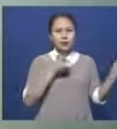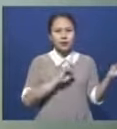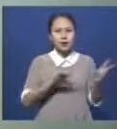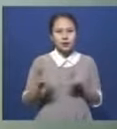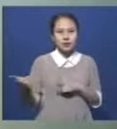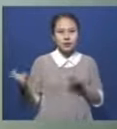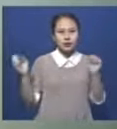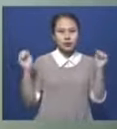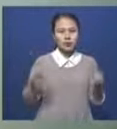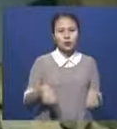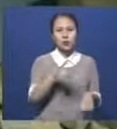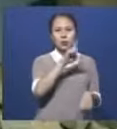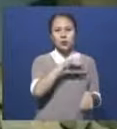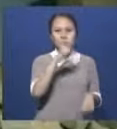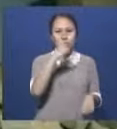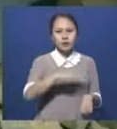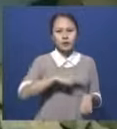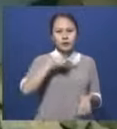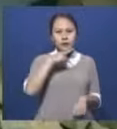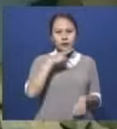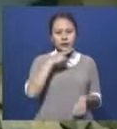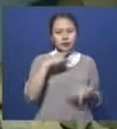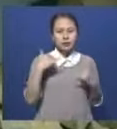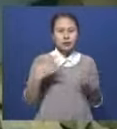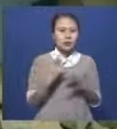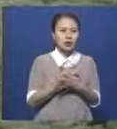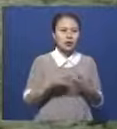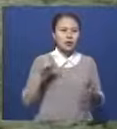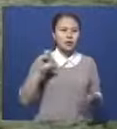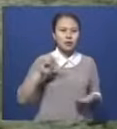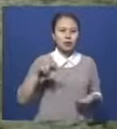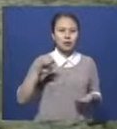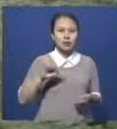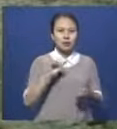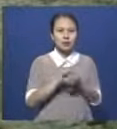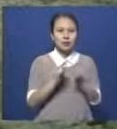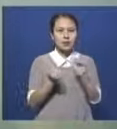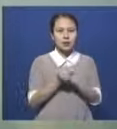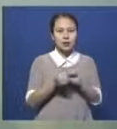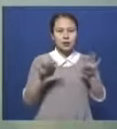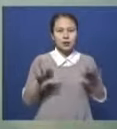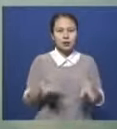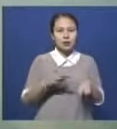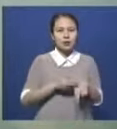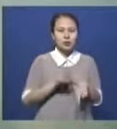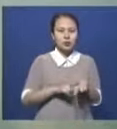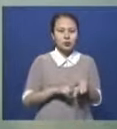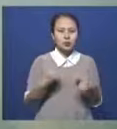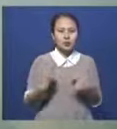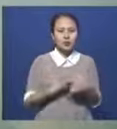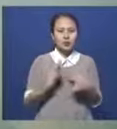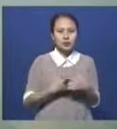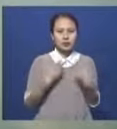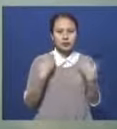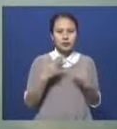адамдардан байқауға болады. Және де жанда тұрған балбал тас деп аталатын тас, ол 6-8 ғасырларға жатады. Және де оны